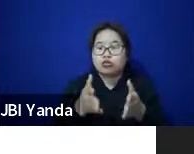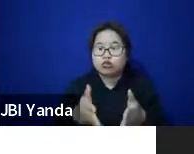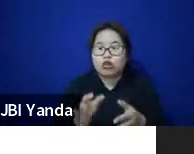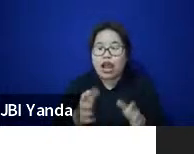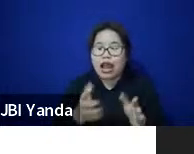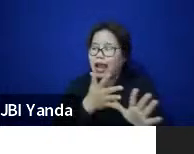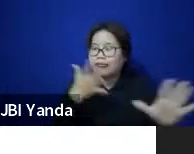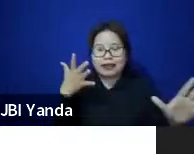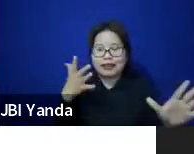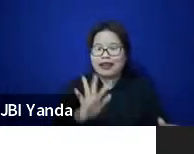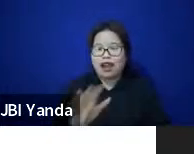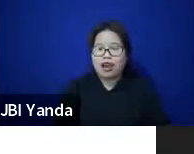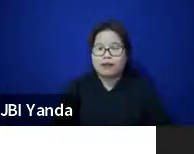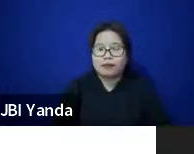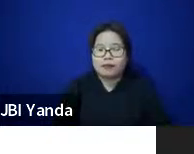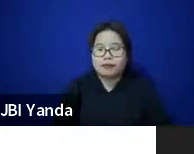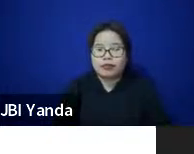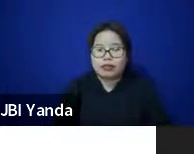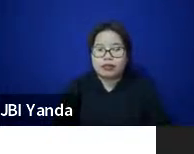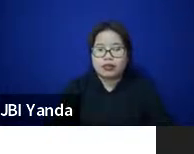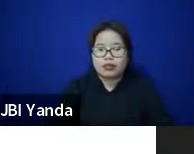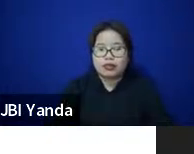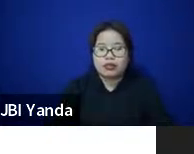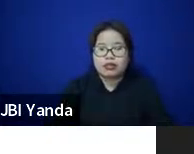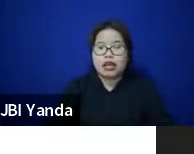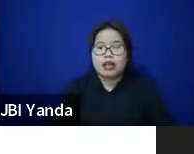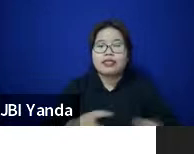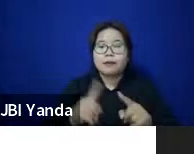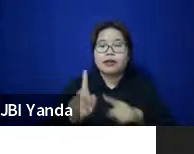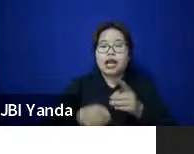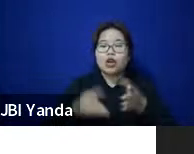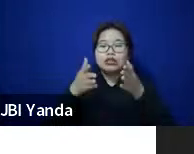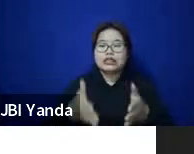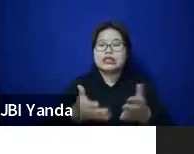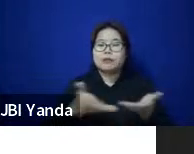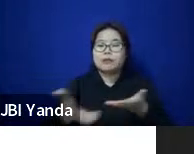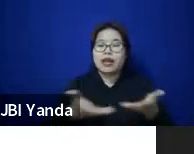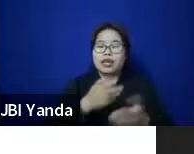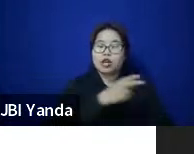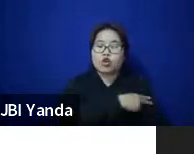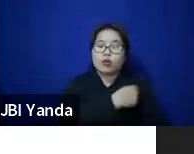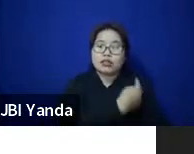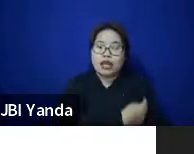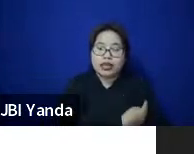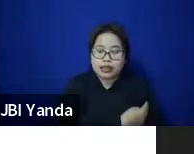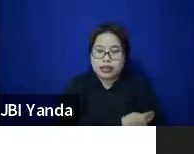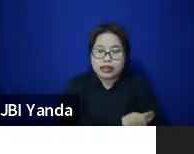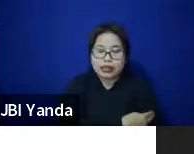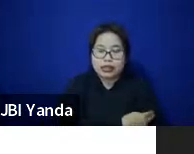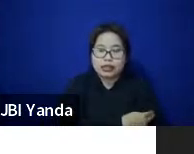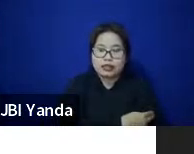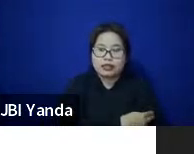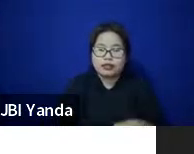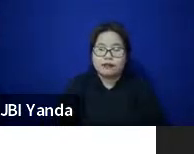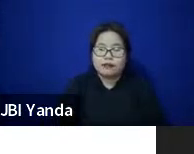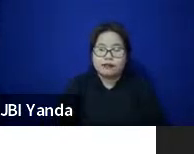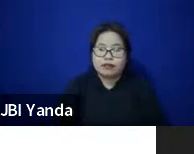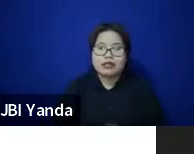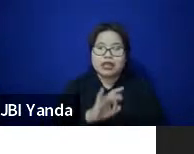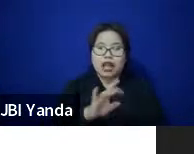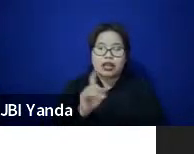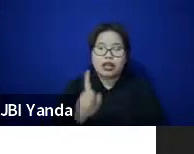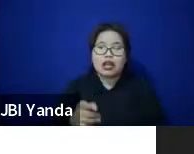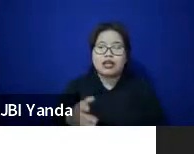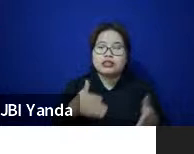ngantri gitu kan. Tapi kalau dari sisi pelayanan rumah sakit, selain rem atau untuk jalur